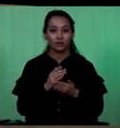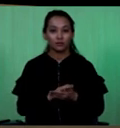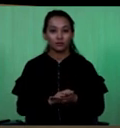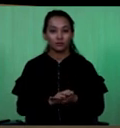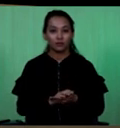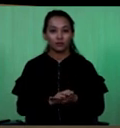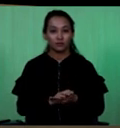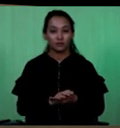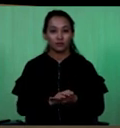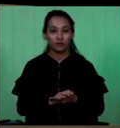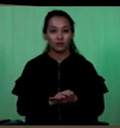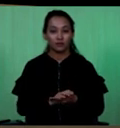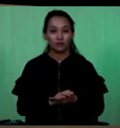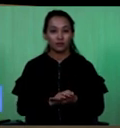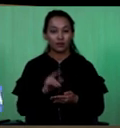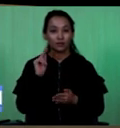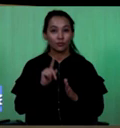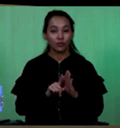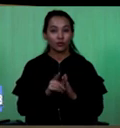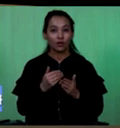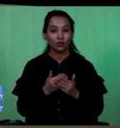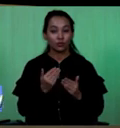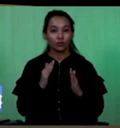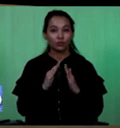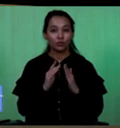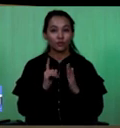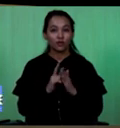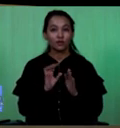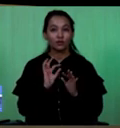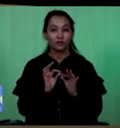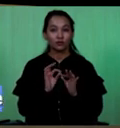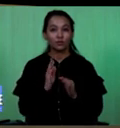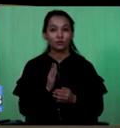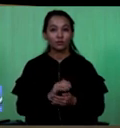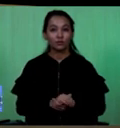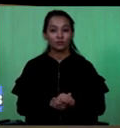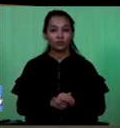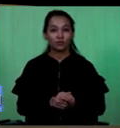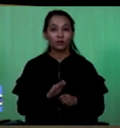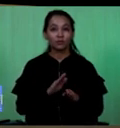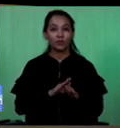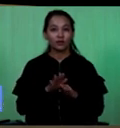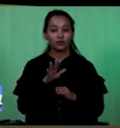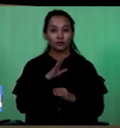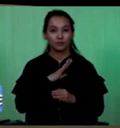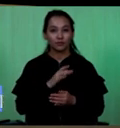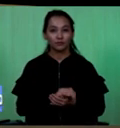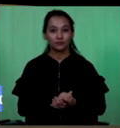Keling, darsimiz avvalida mustaqil berilgan vazifalarni tekshirib olsak. Bajardingizmi?